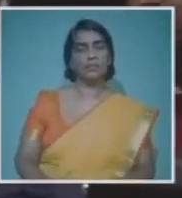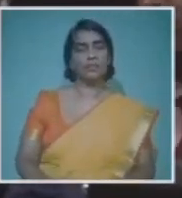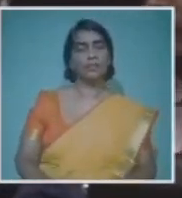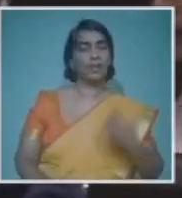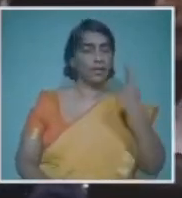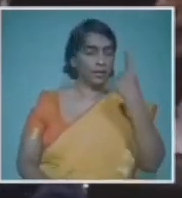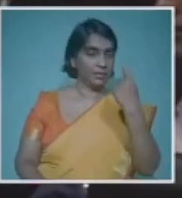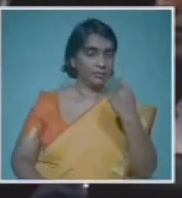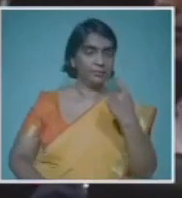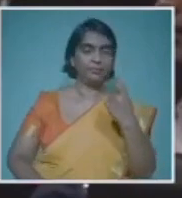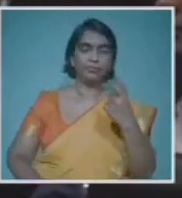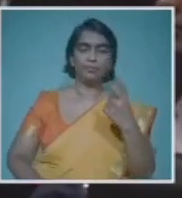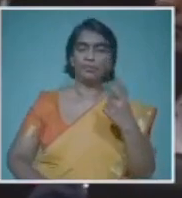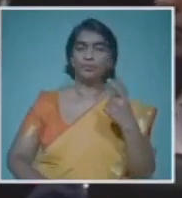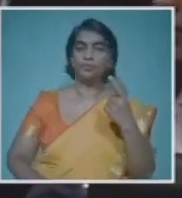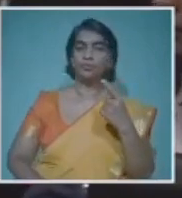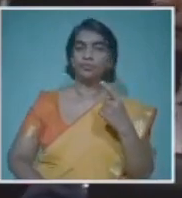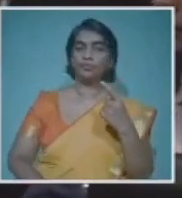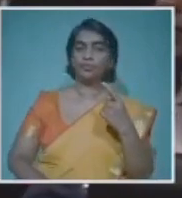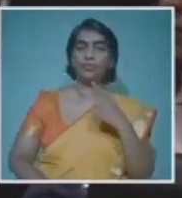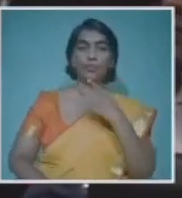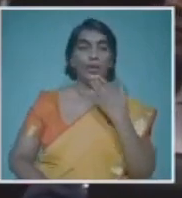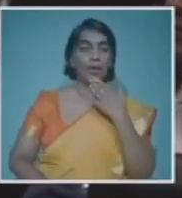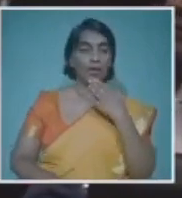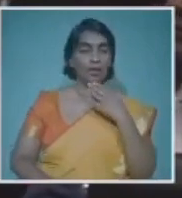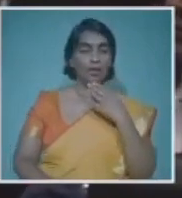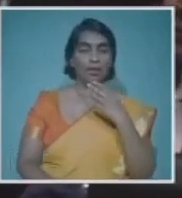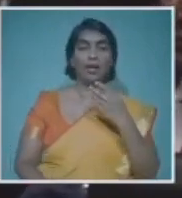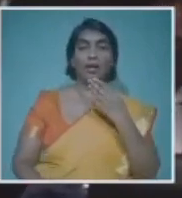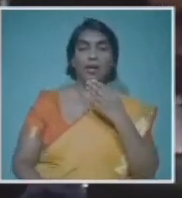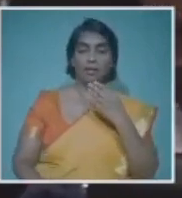US$1,450 million of export earning in October